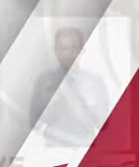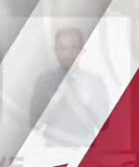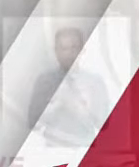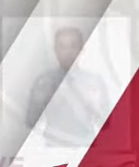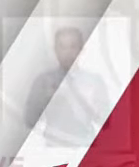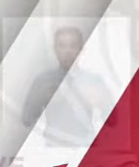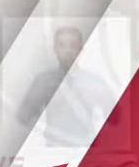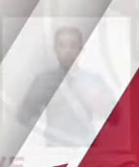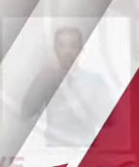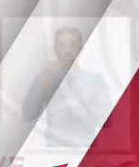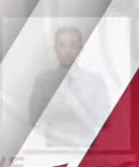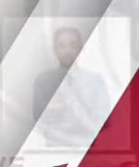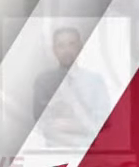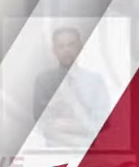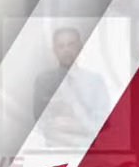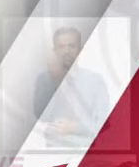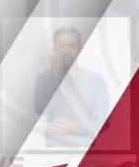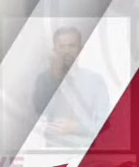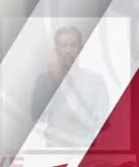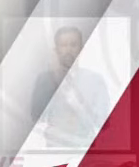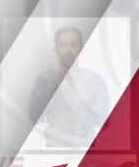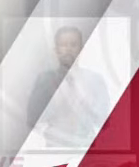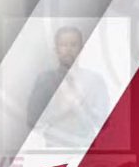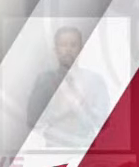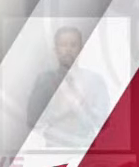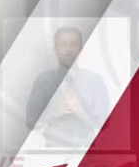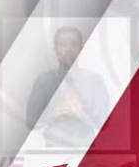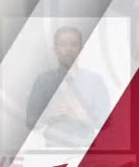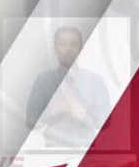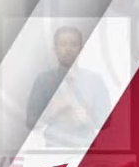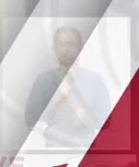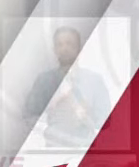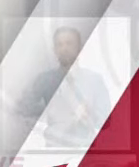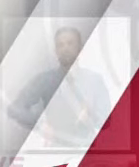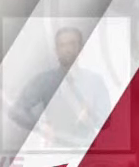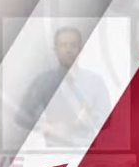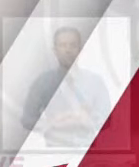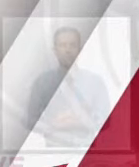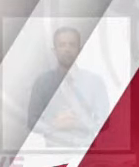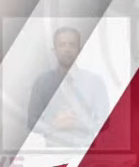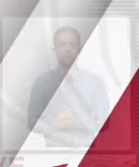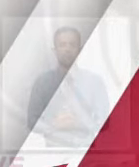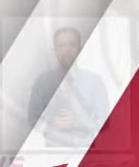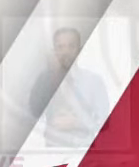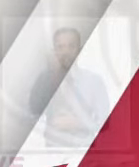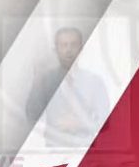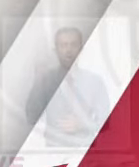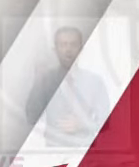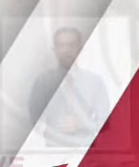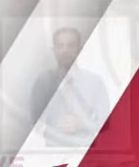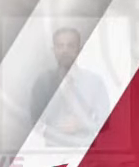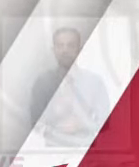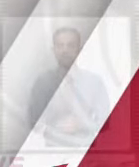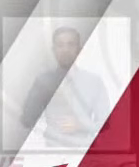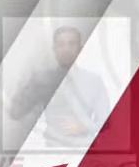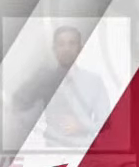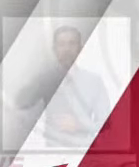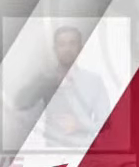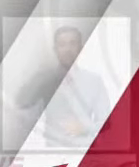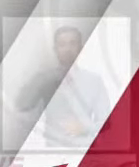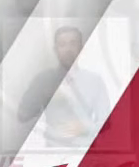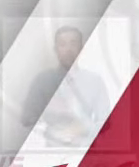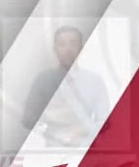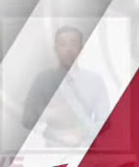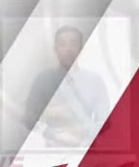සටන් විරාමයක් සඳහා කෙරෙන ඉල්ලීම් ඊශ්‍රායල අග්‍රාමාත්‍යවරයා තවදුරටත් ප්‍රතික්ෂේප කර තිබෙනවා. ඊශ්‍රායල හමුදාව පවසන්නේ ගුවනින්, මුහුදින්